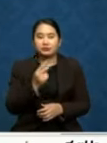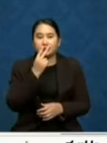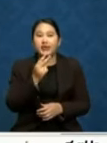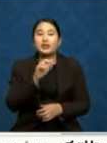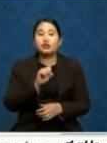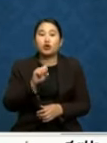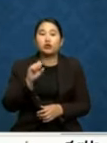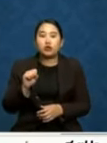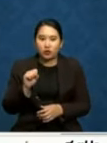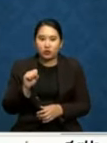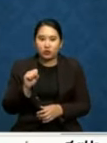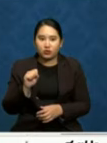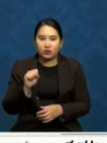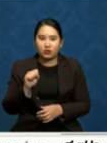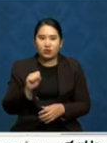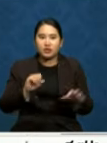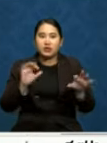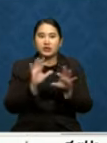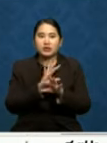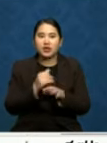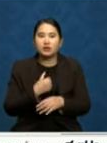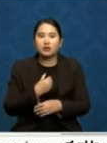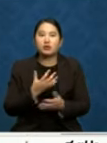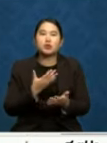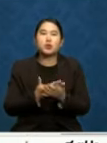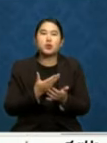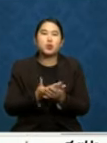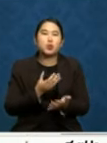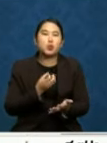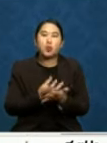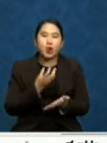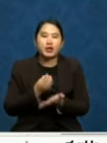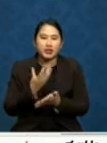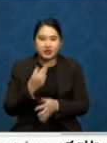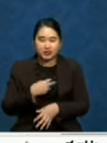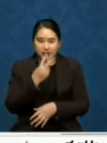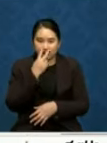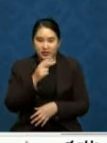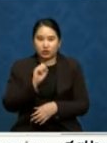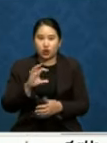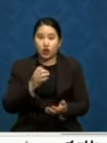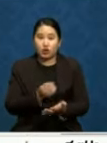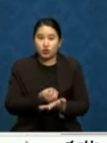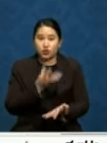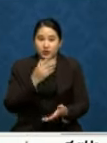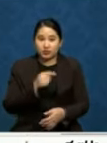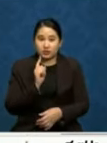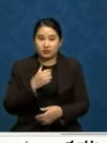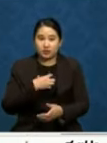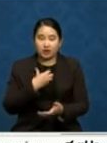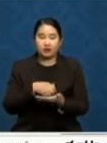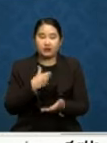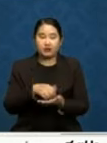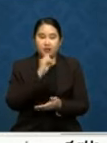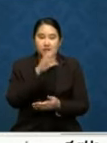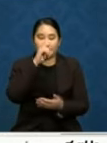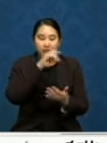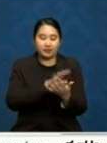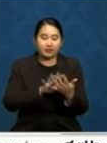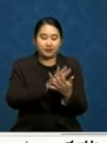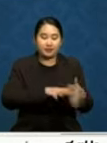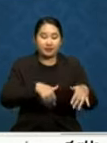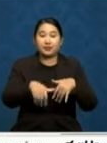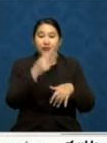ราษฎรเนี่ยเหมือนมีเครื่องพิมพ์แบงค์เนี่ยติดตัวมาด้วยซึ่งผมอยากจะบอกพี่น้องประชาชนทั้งประเทศนะครับ